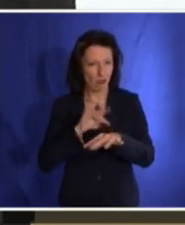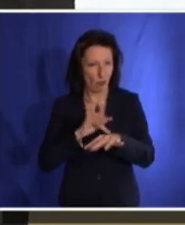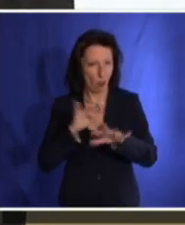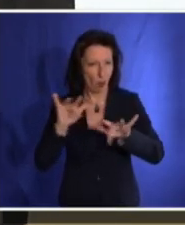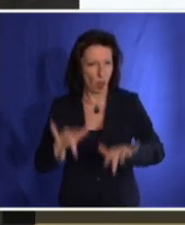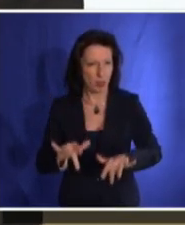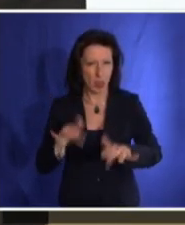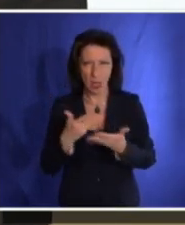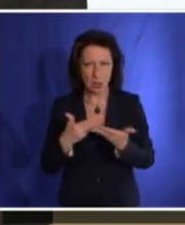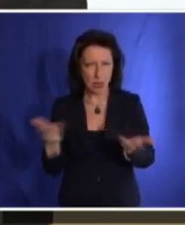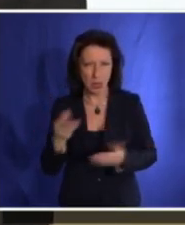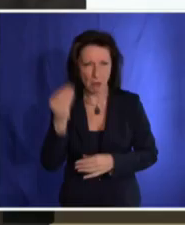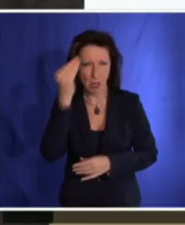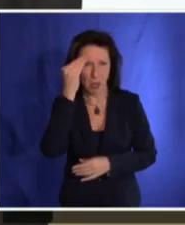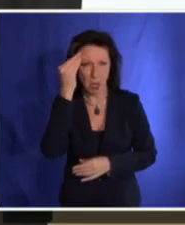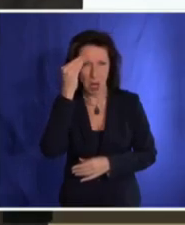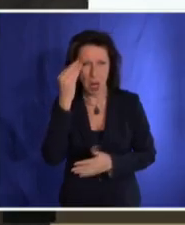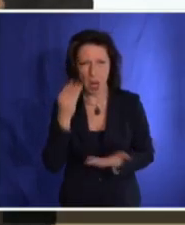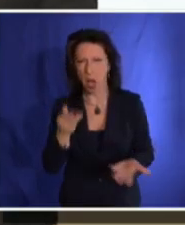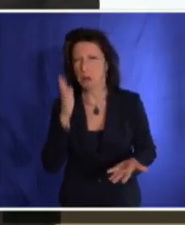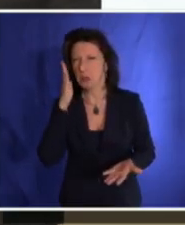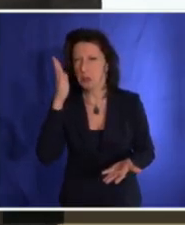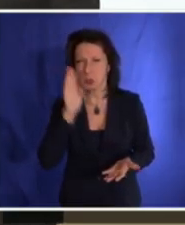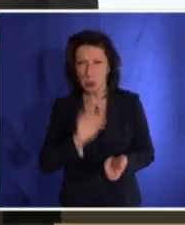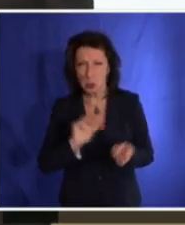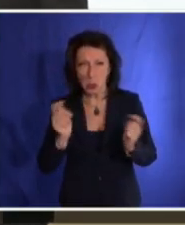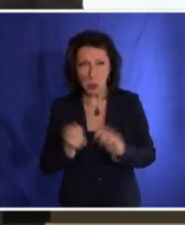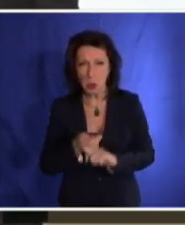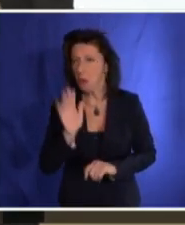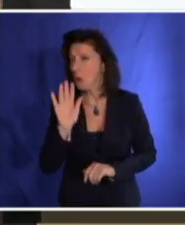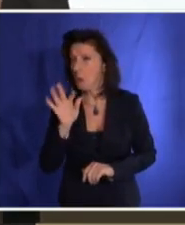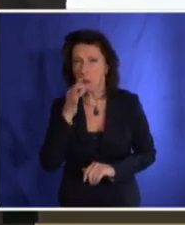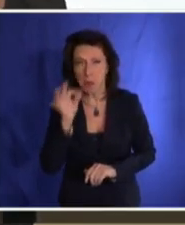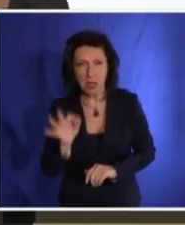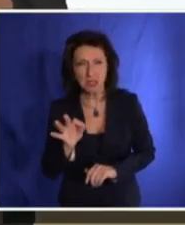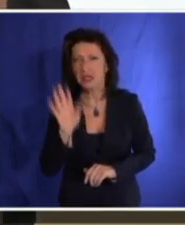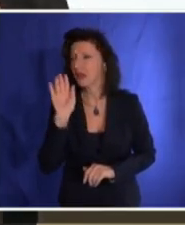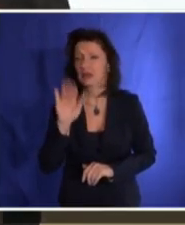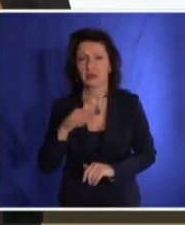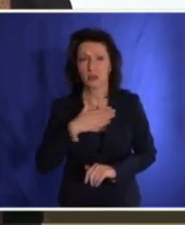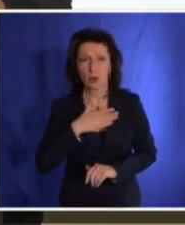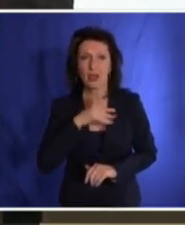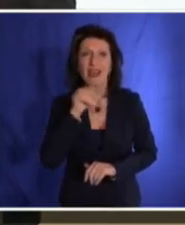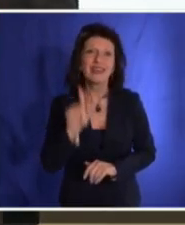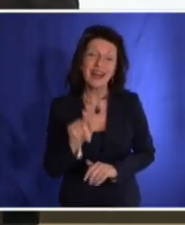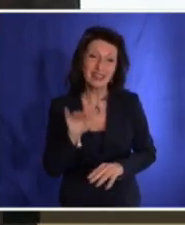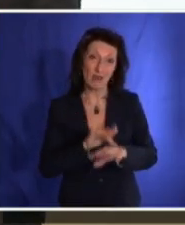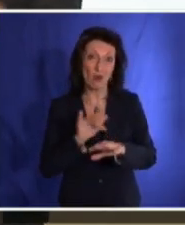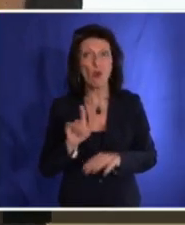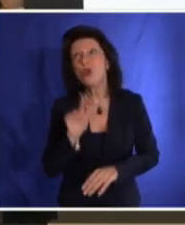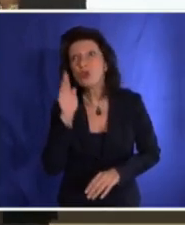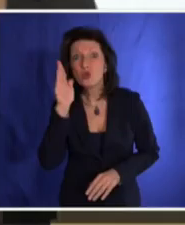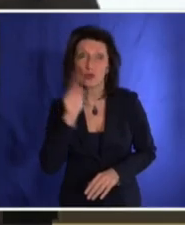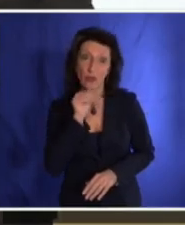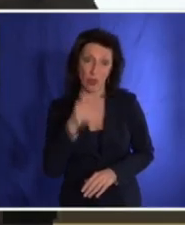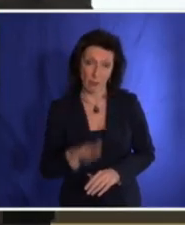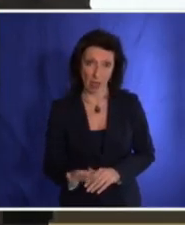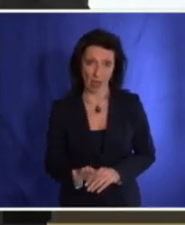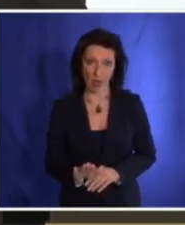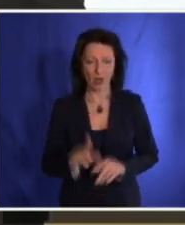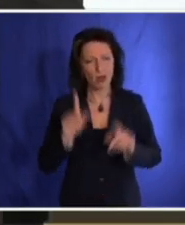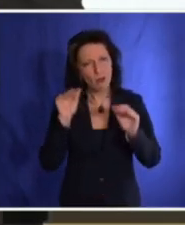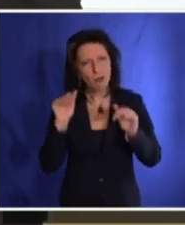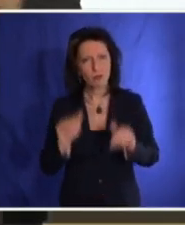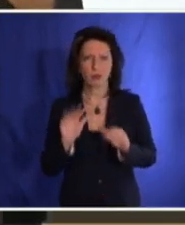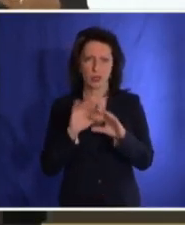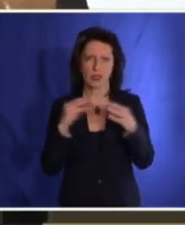mehr daran glauben mag, dass sich da irgendetwas zum Besseren wenden kann, nicht weiter hochkommen. Wir müssen gemeinsam im